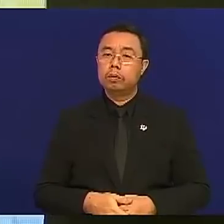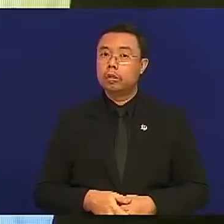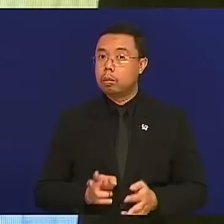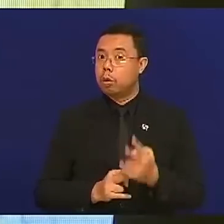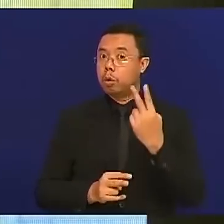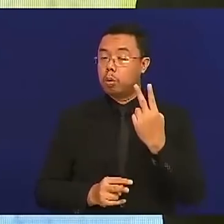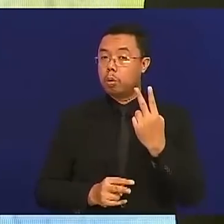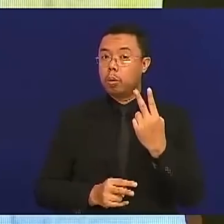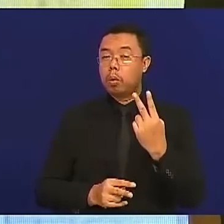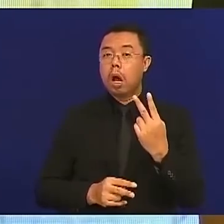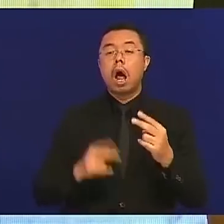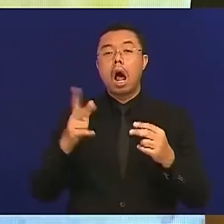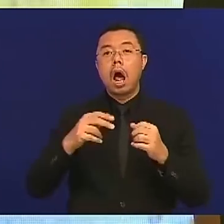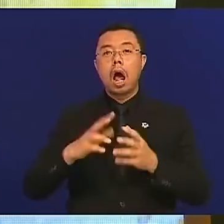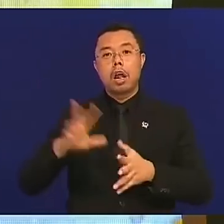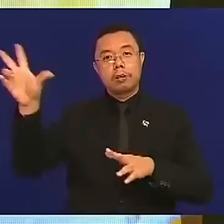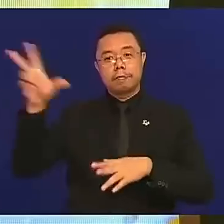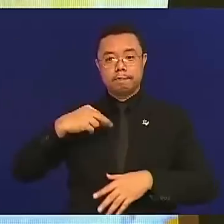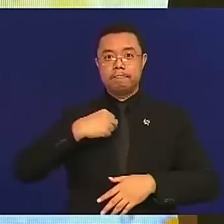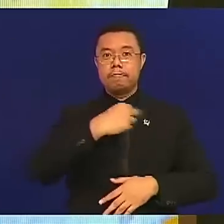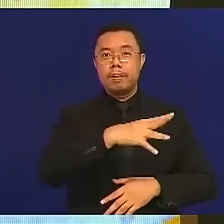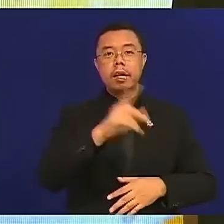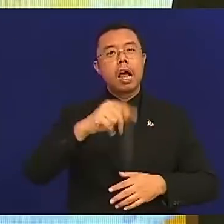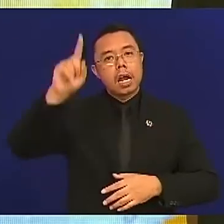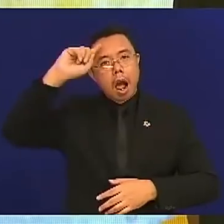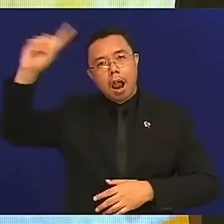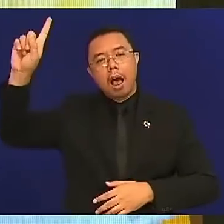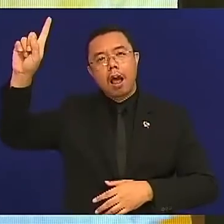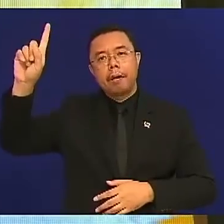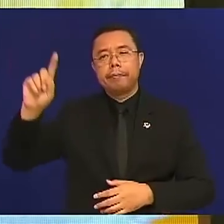Yang kedua, impartasi ilahi.